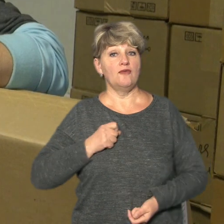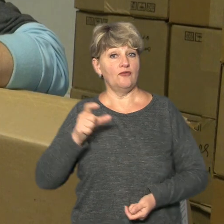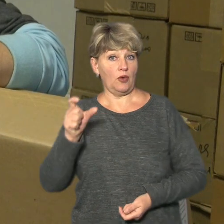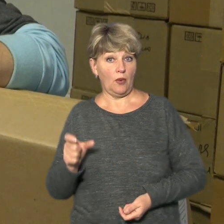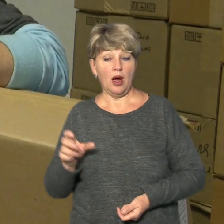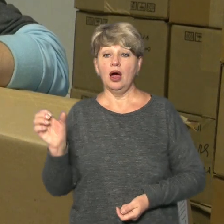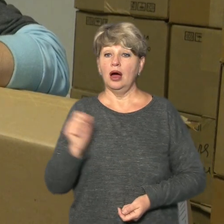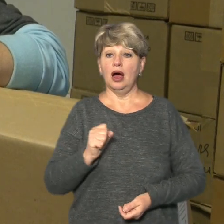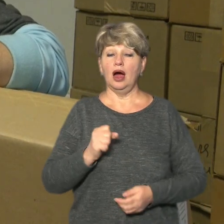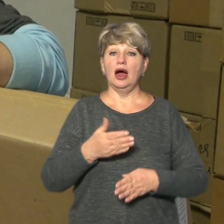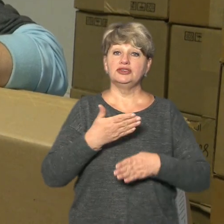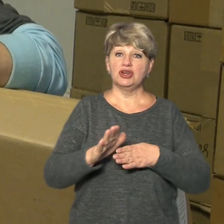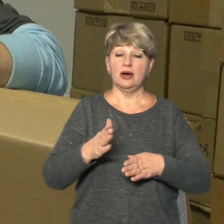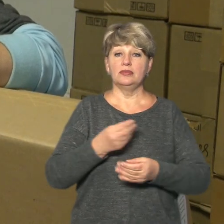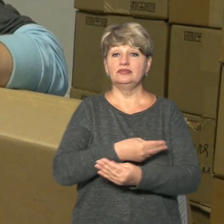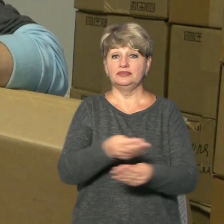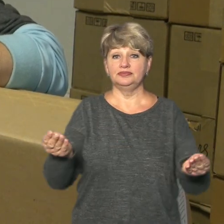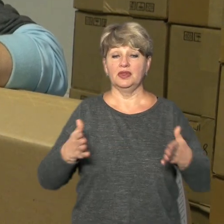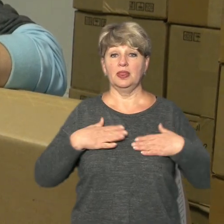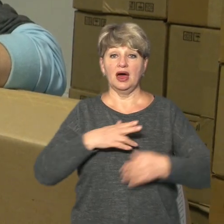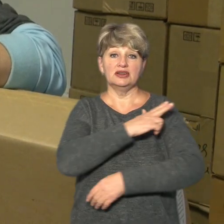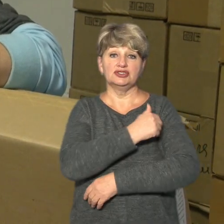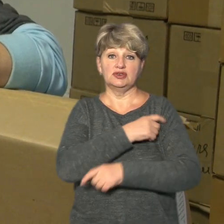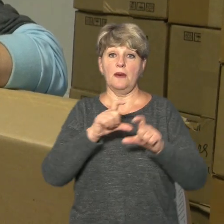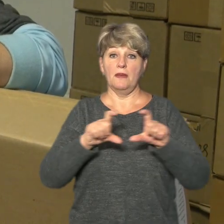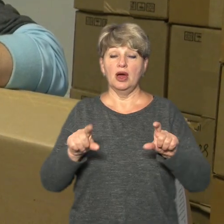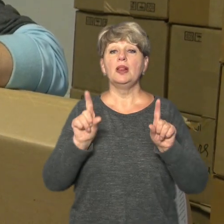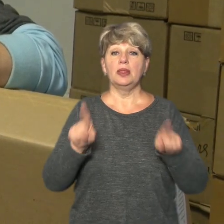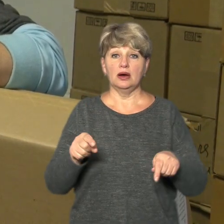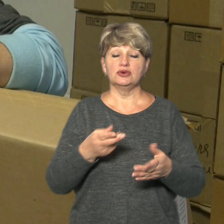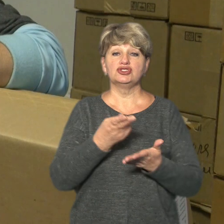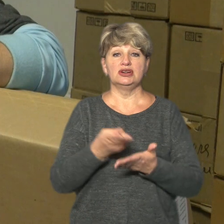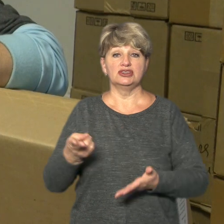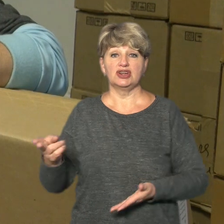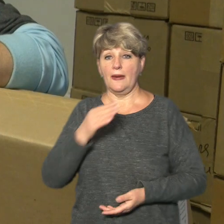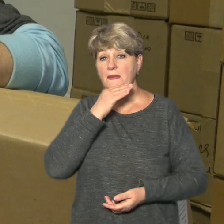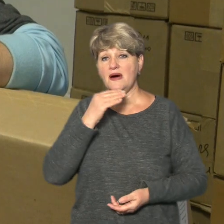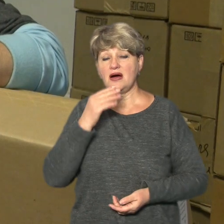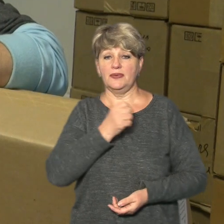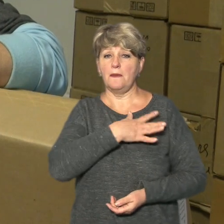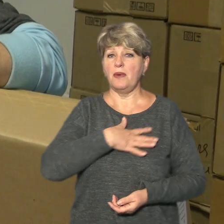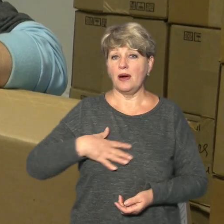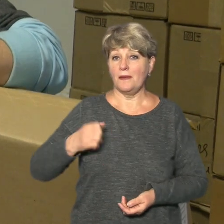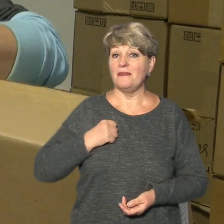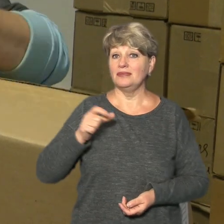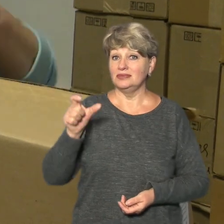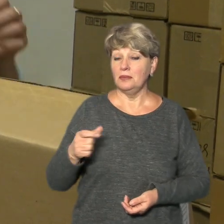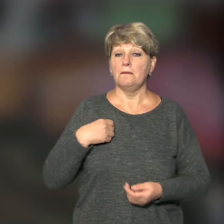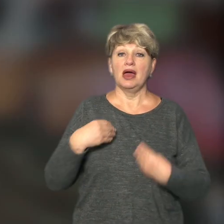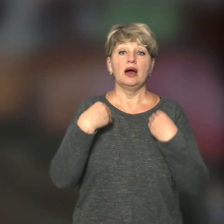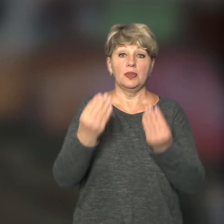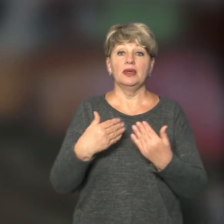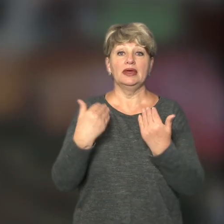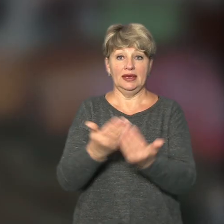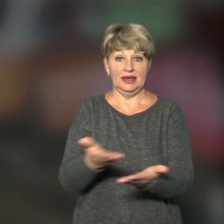частину даємо у нашій лікарні потому що в наших лікарнях також лежать багато поранених І тому ми віддаємо для них